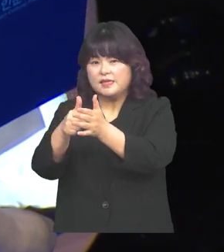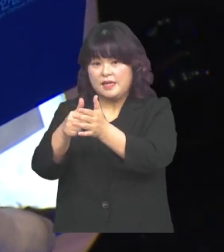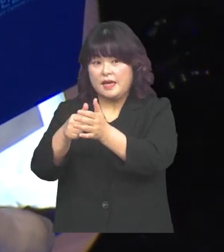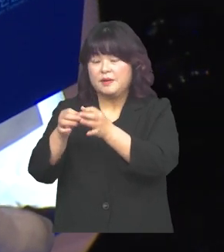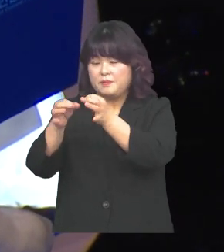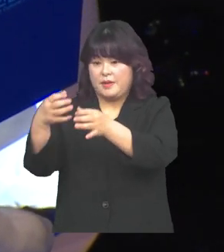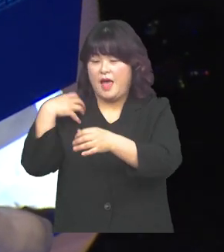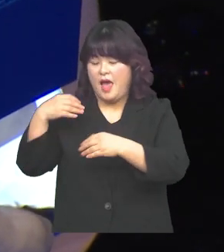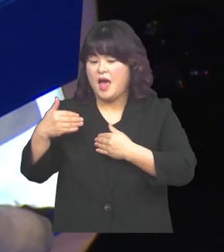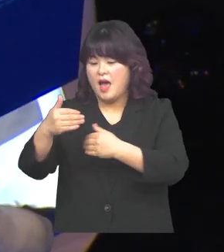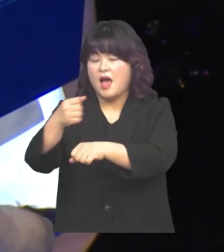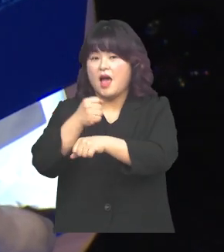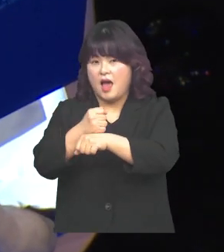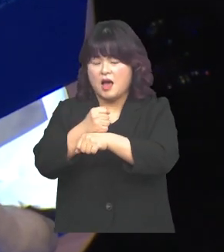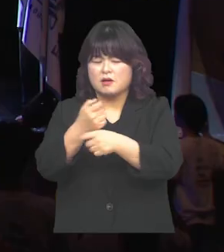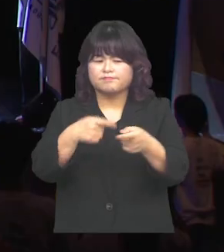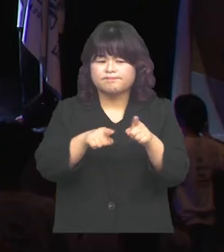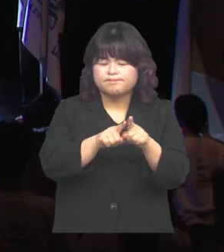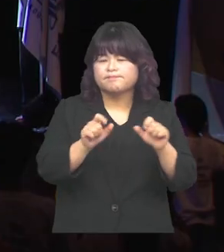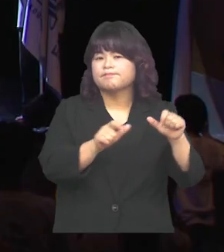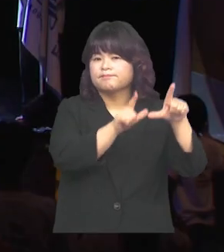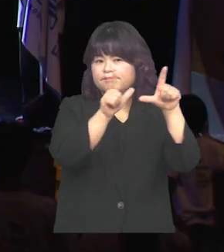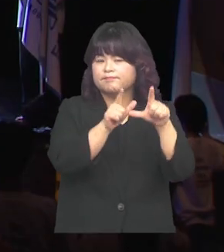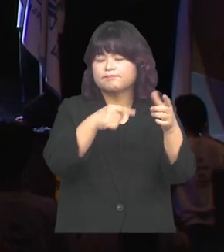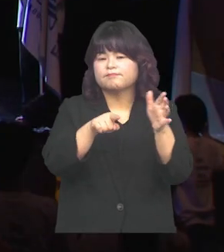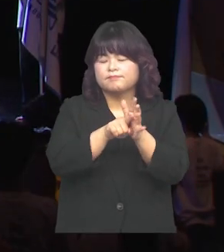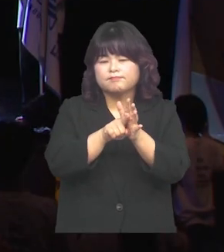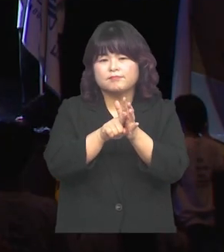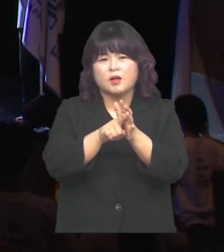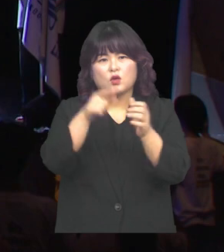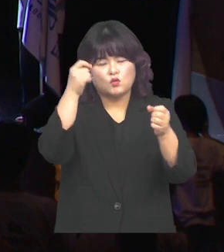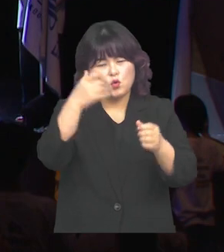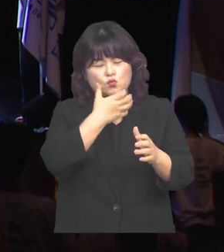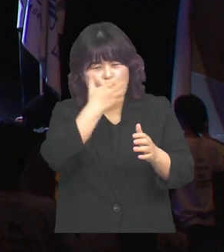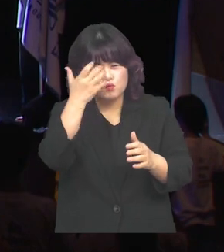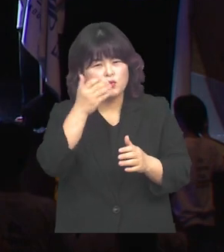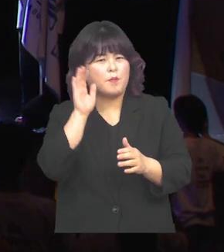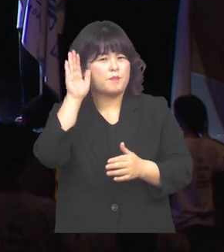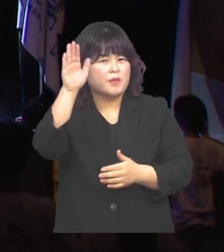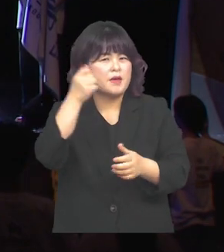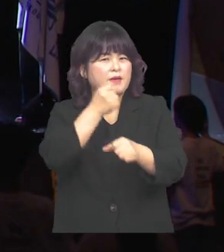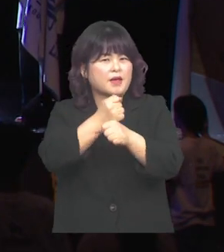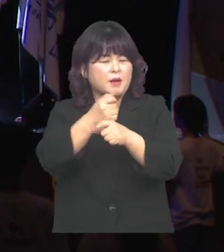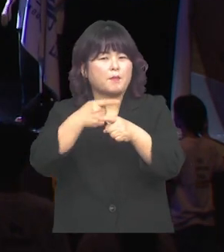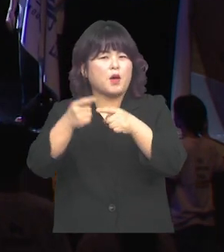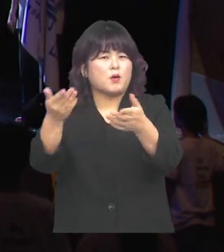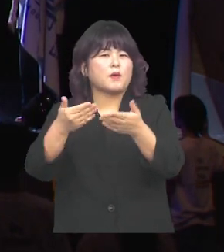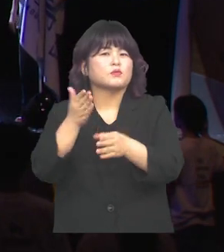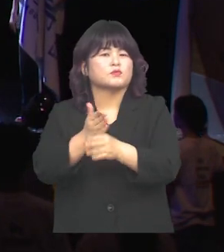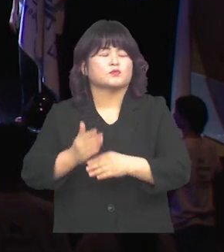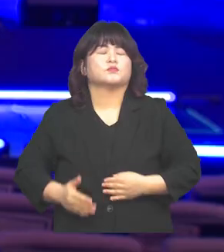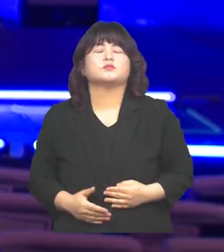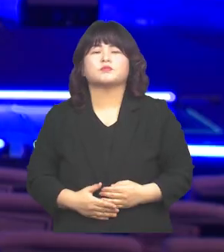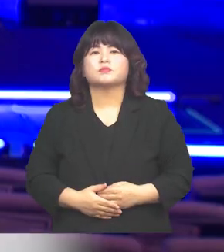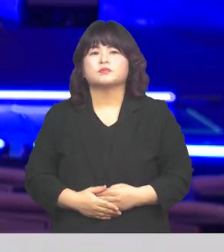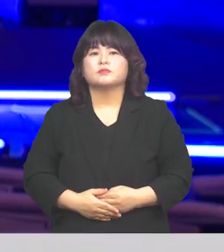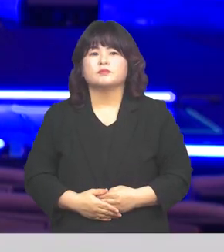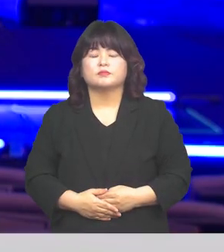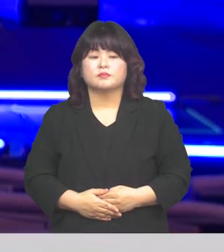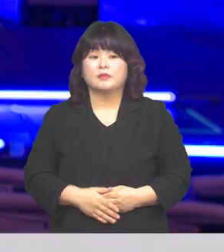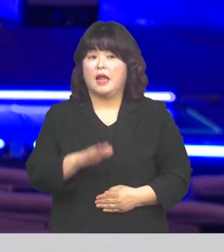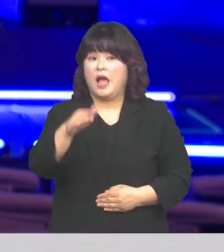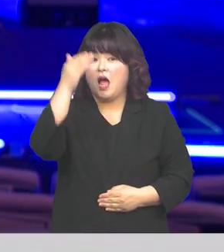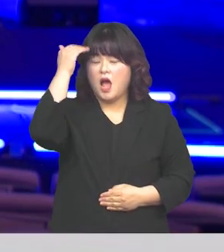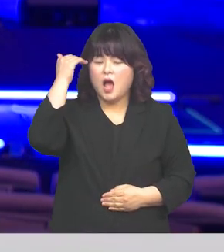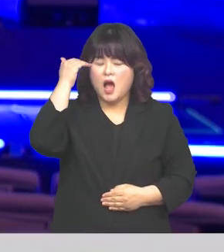유일의 체류형 연극축제이자 대학생 연극인들에게 꿈과 희망을 주는 무대로 평가받고 있습니다.